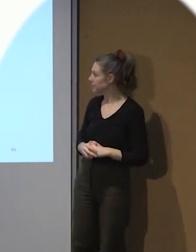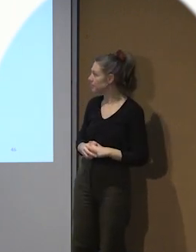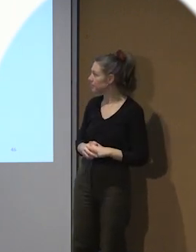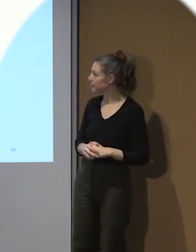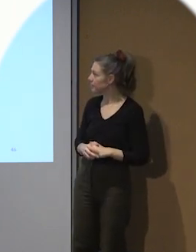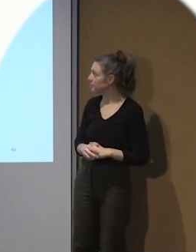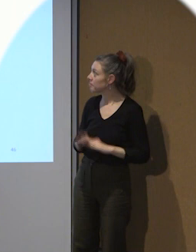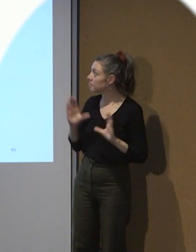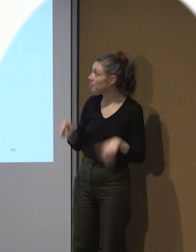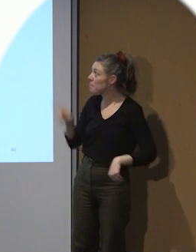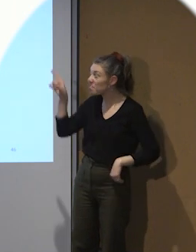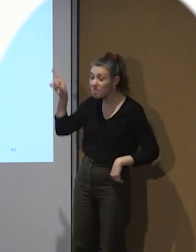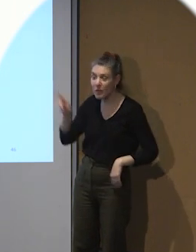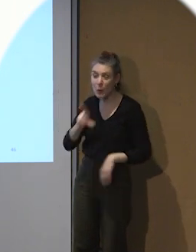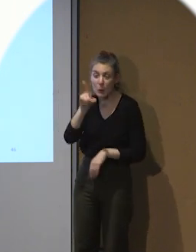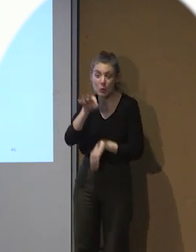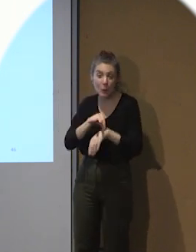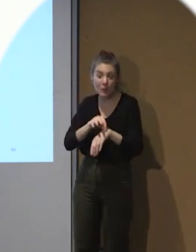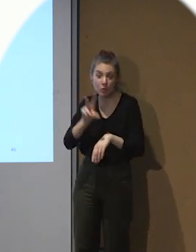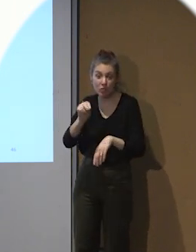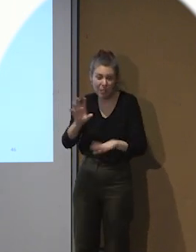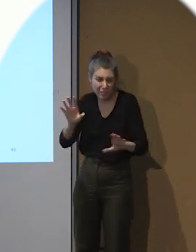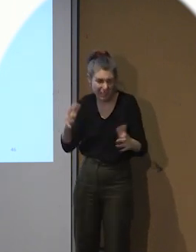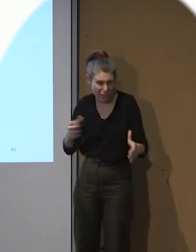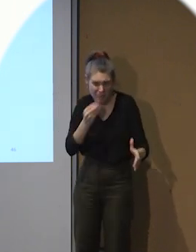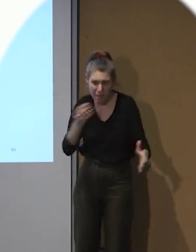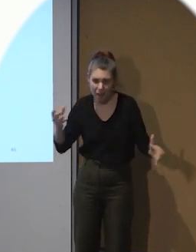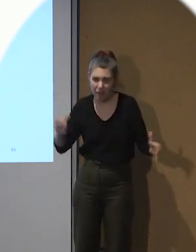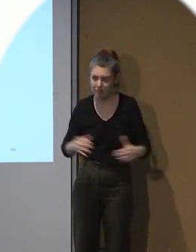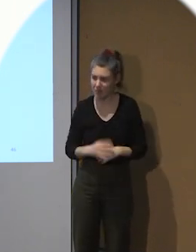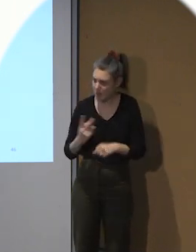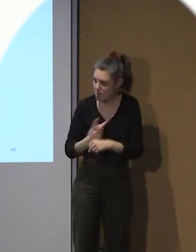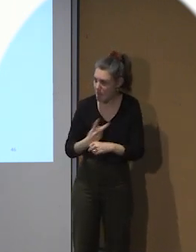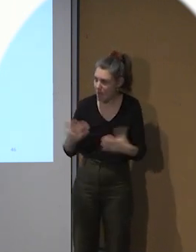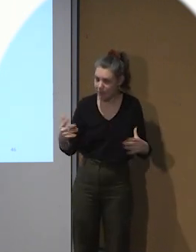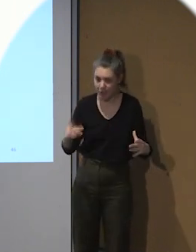30, bon, c'est pas les 4,4 minutes, mais 2 minutes 30, c'est déjà pas mal, parce